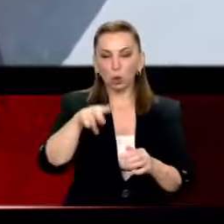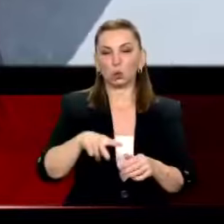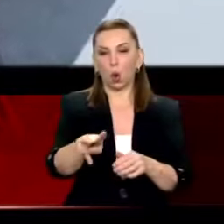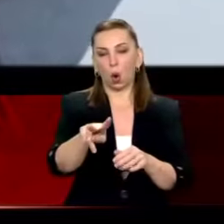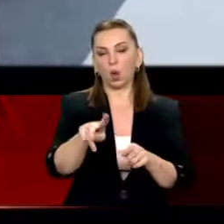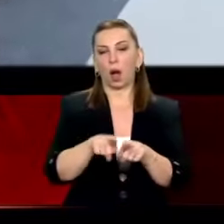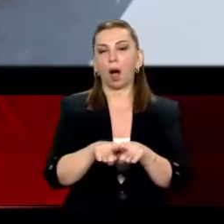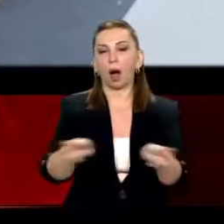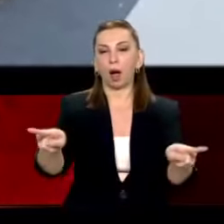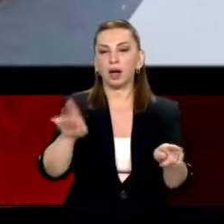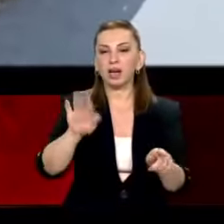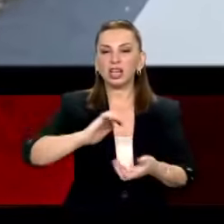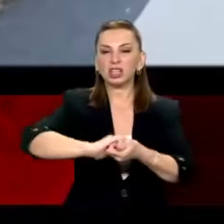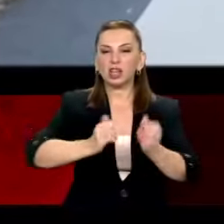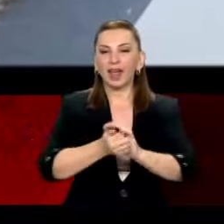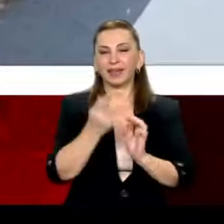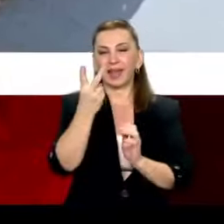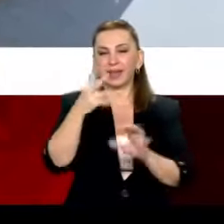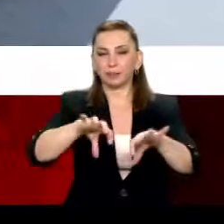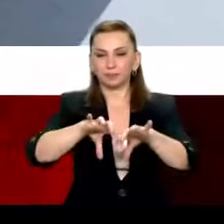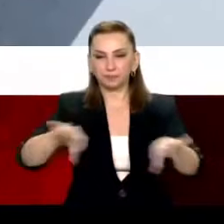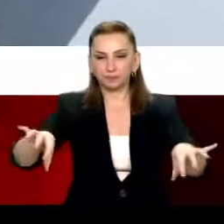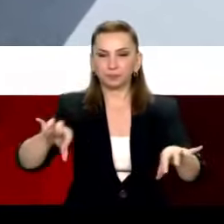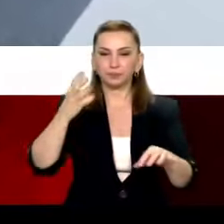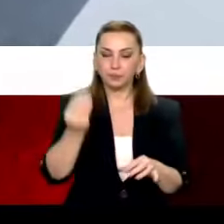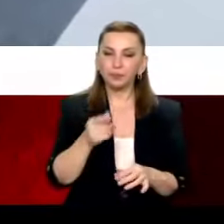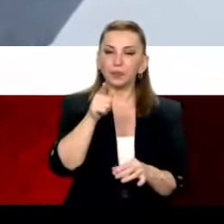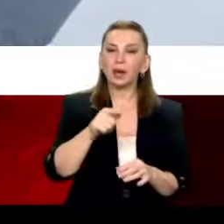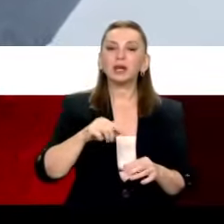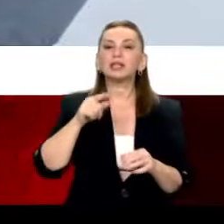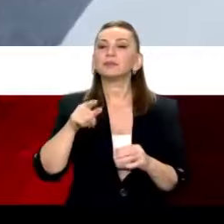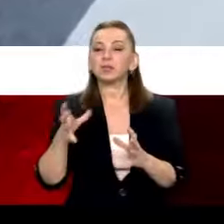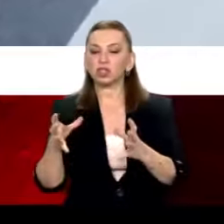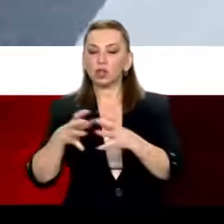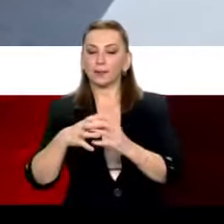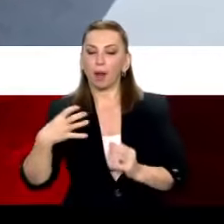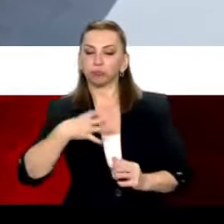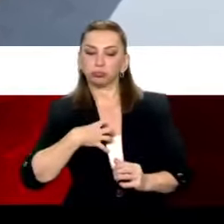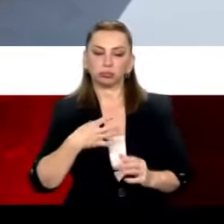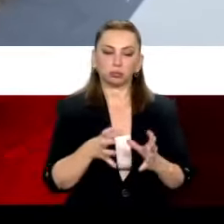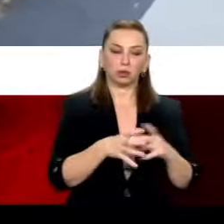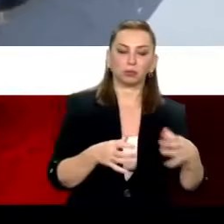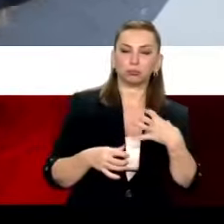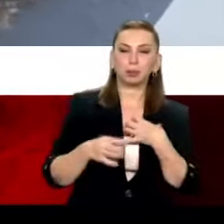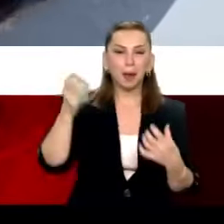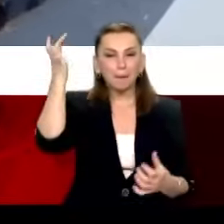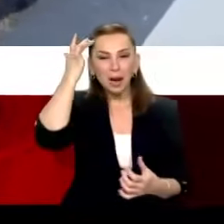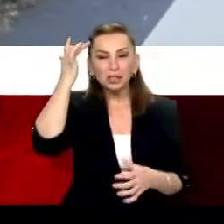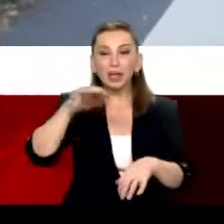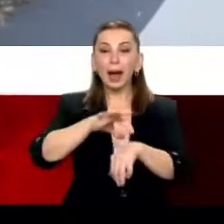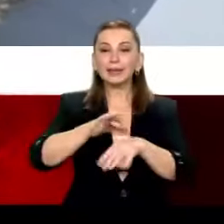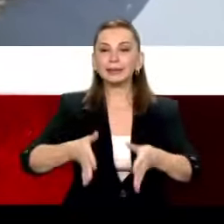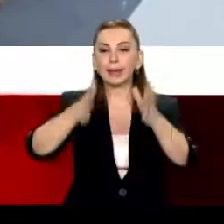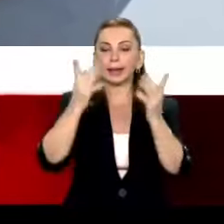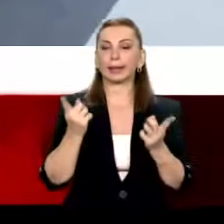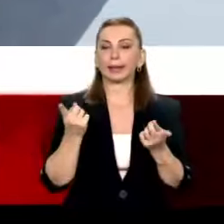bölünmüştü çark ortak olan hastaneler transfer yapar gibi çete üyelerini kendi bünyesine katmak istiyordu Bağcılar'daki hastanenin yetkilisi